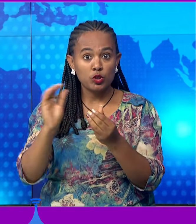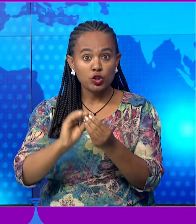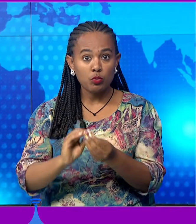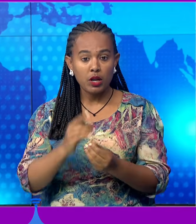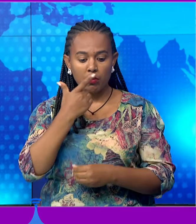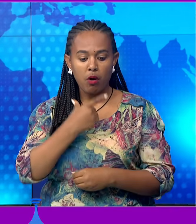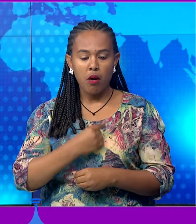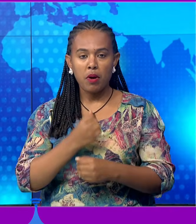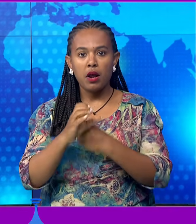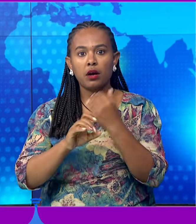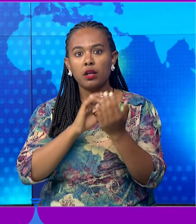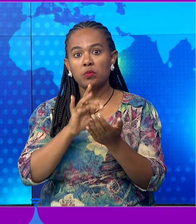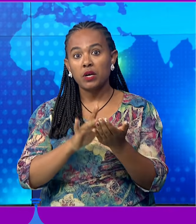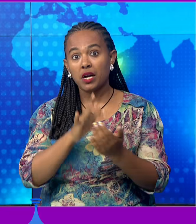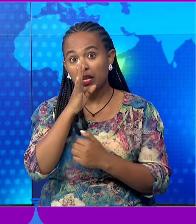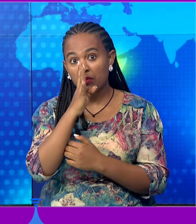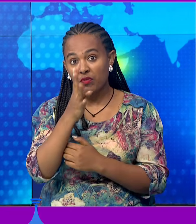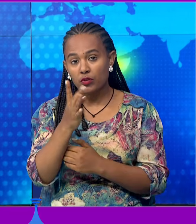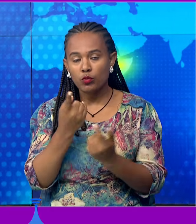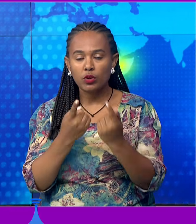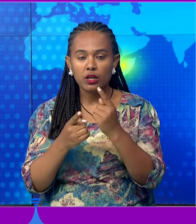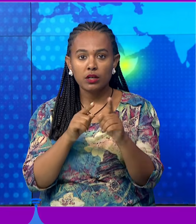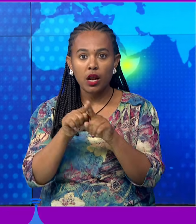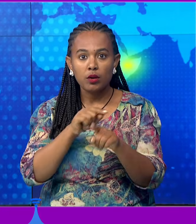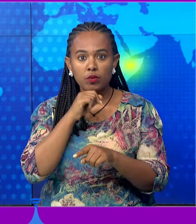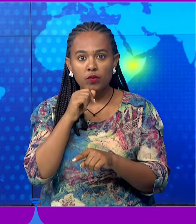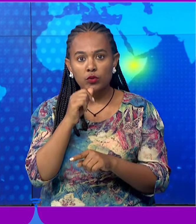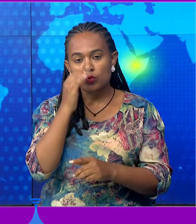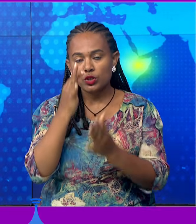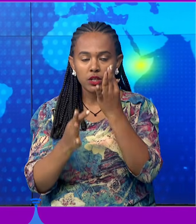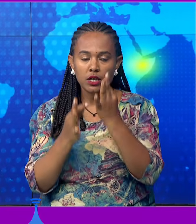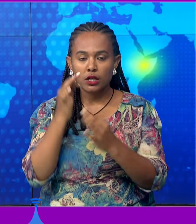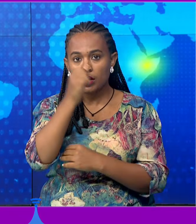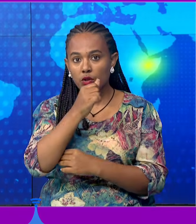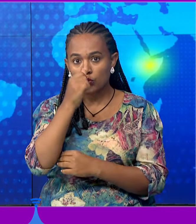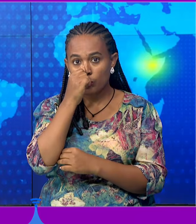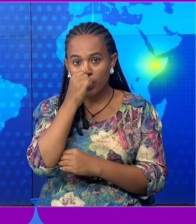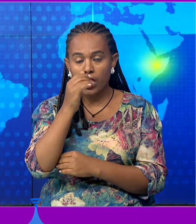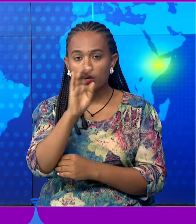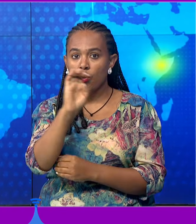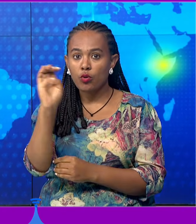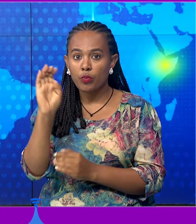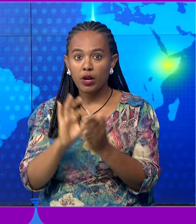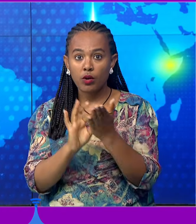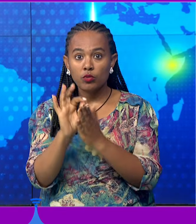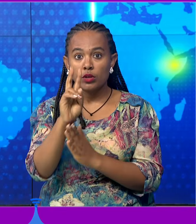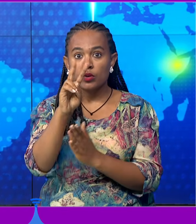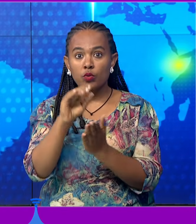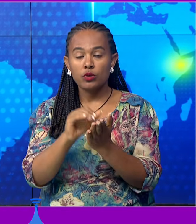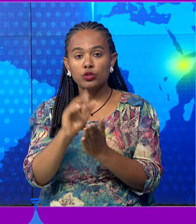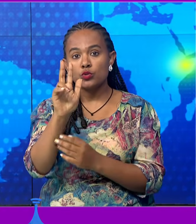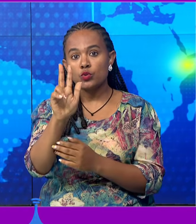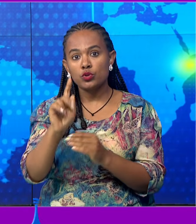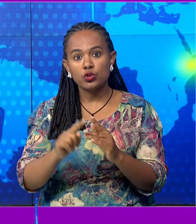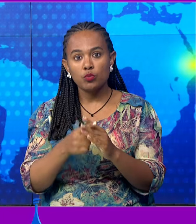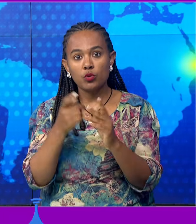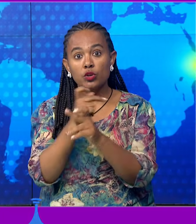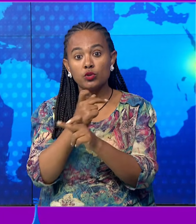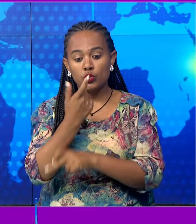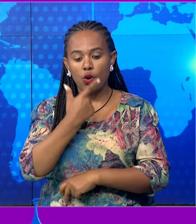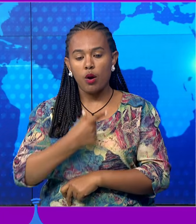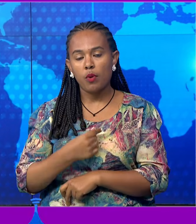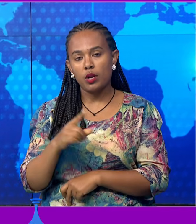በአባል ሀገራት መካከል የሚፈጠሩ የንግድ አለመግባባቶችን ይዳኛል። ኢትዮጵያ እንደ አውሮፓውያን አቆጣጠር ከ2003 ጀምሮ የድርጅቱ አባል